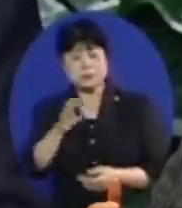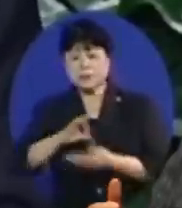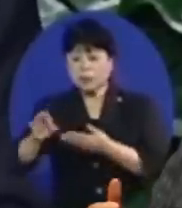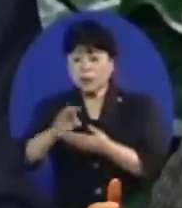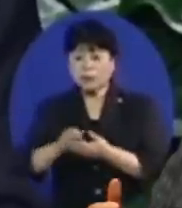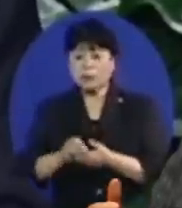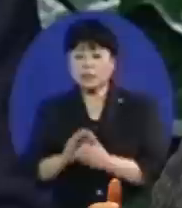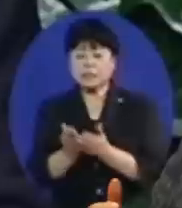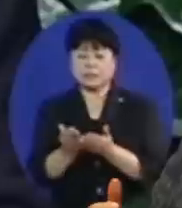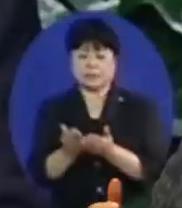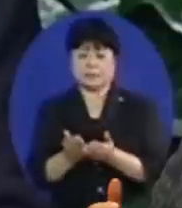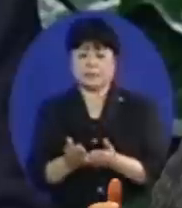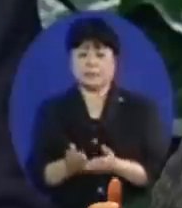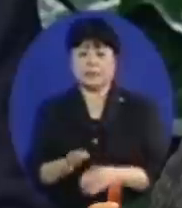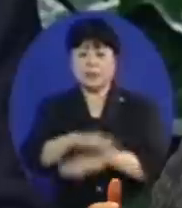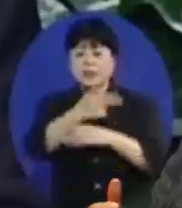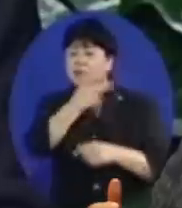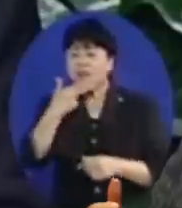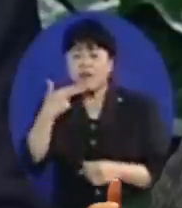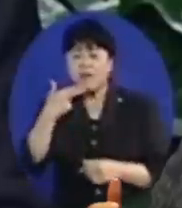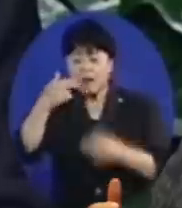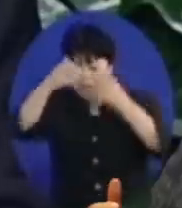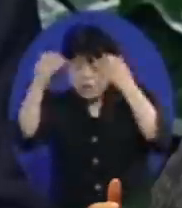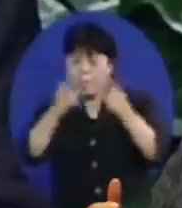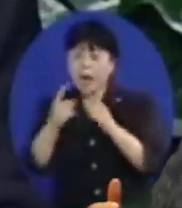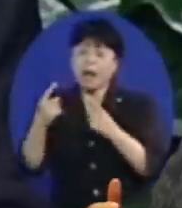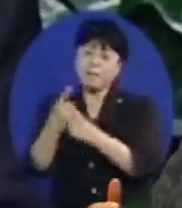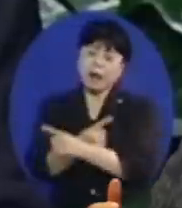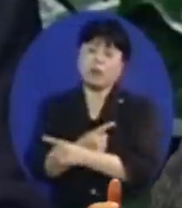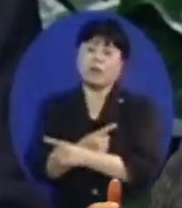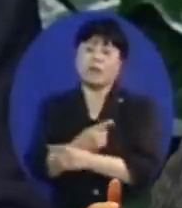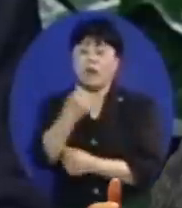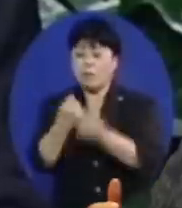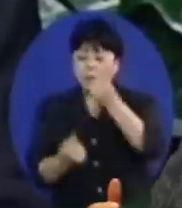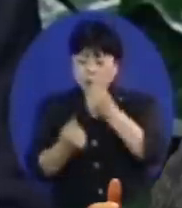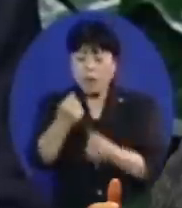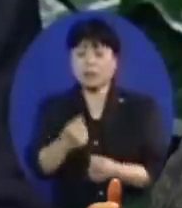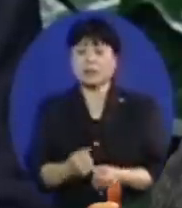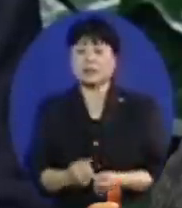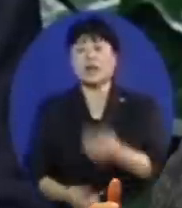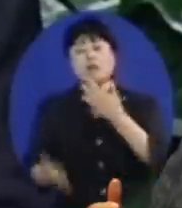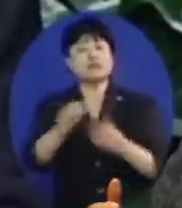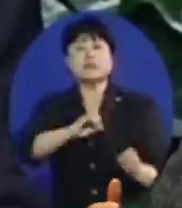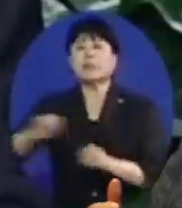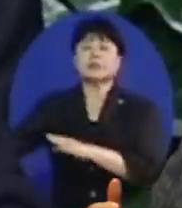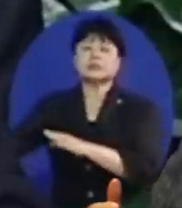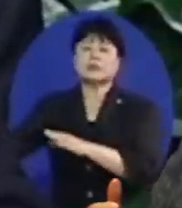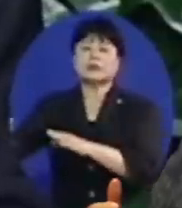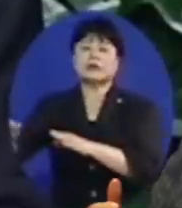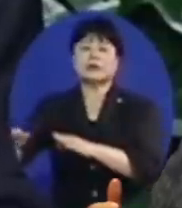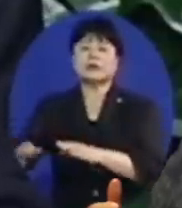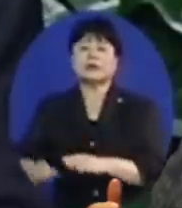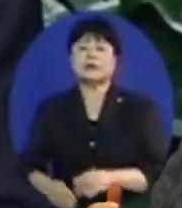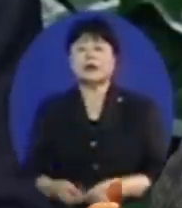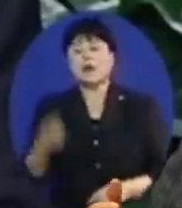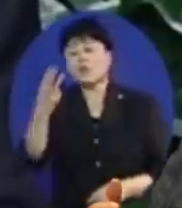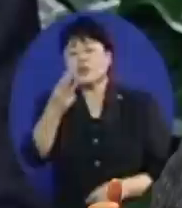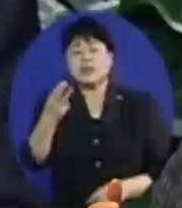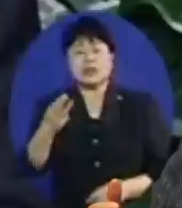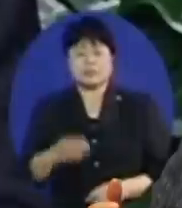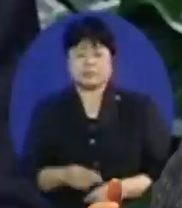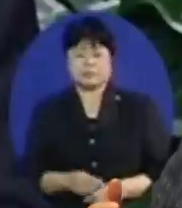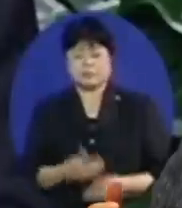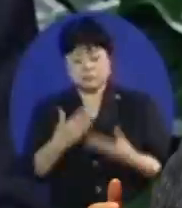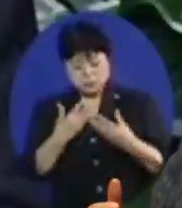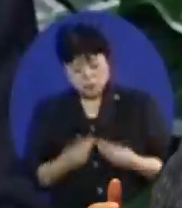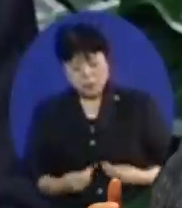성경을 영어 성경에서 인도어로 번역을 해야 하는 것을 불타버렸으니 윌리엄 캐리는